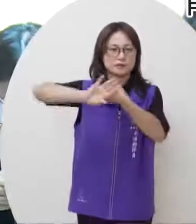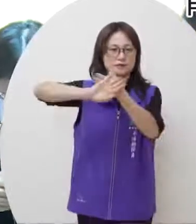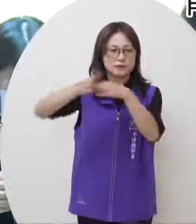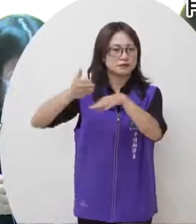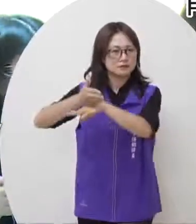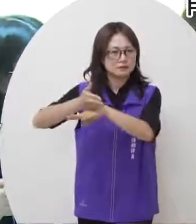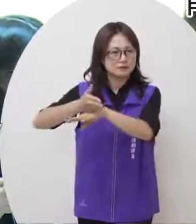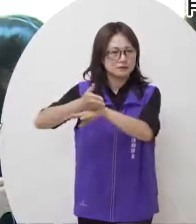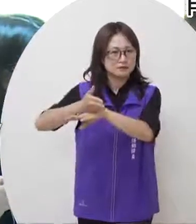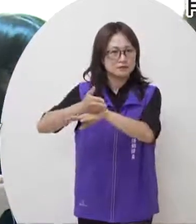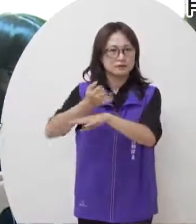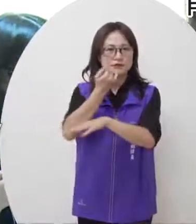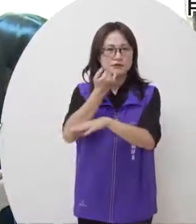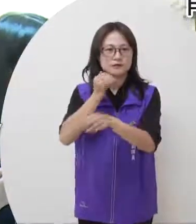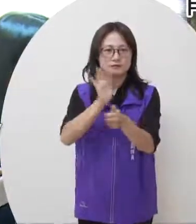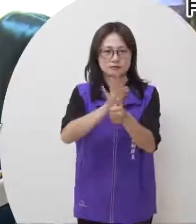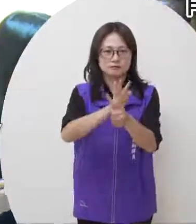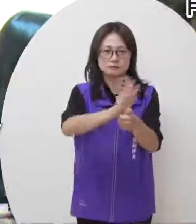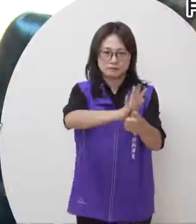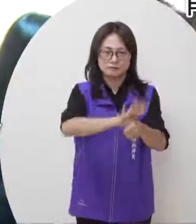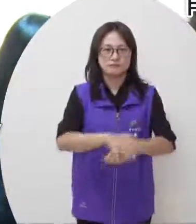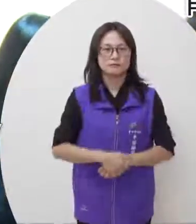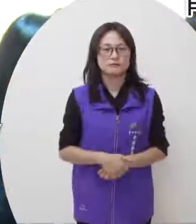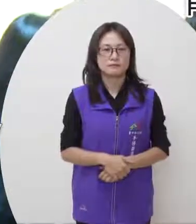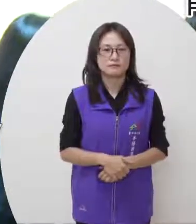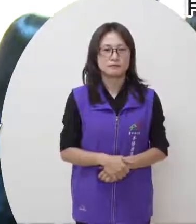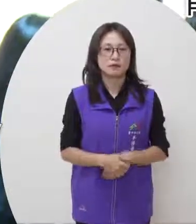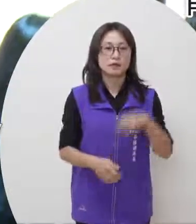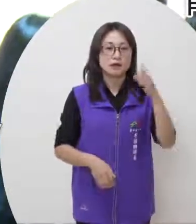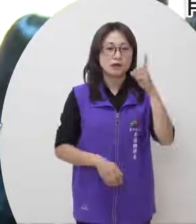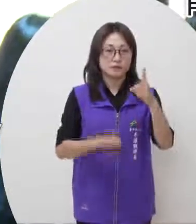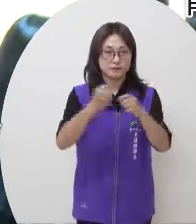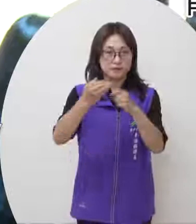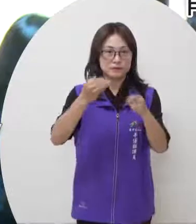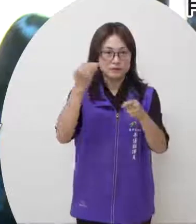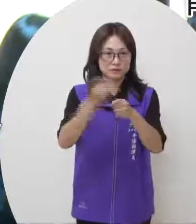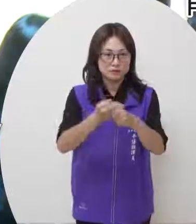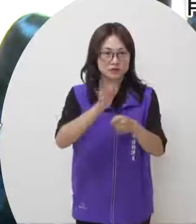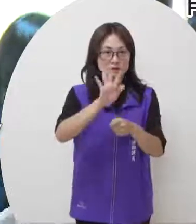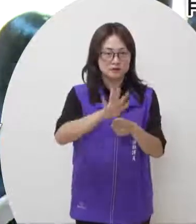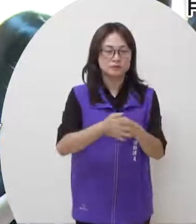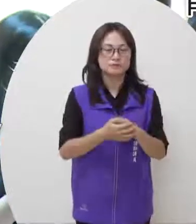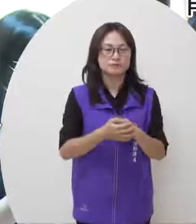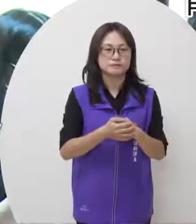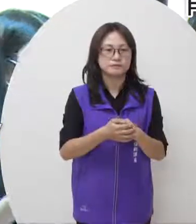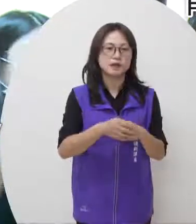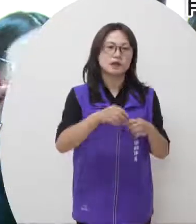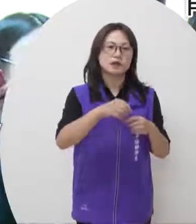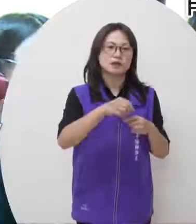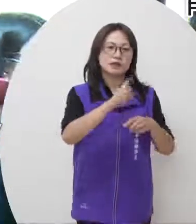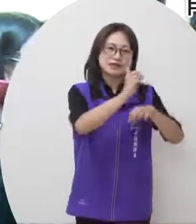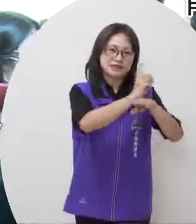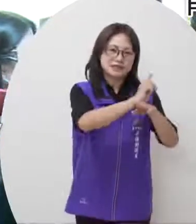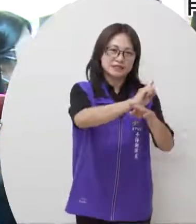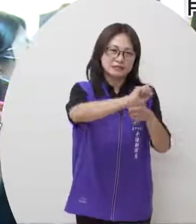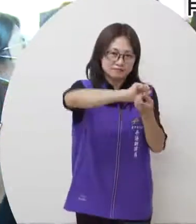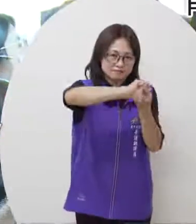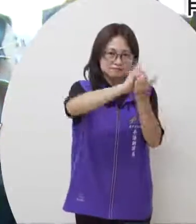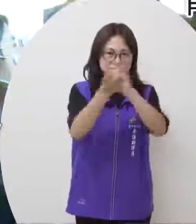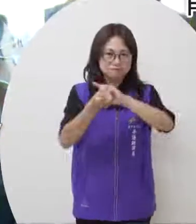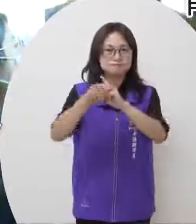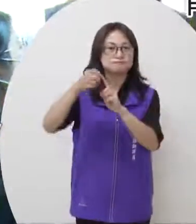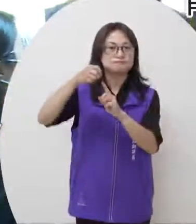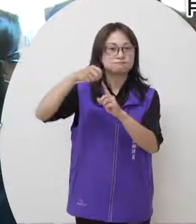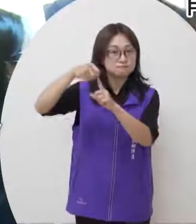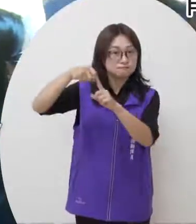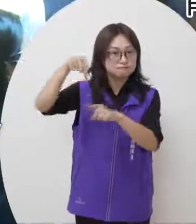求。所以109年双十公车、小黄公车、市民好行，是我们今年希望能够慢慢的把基础